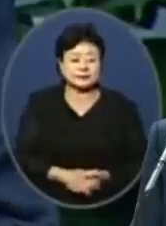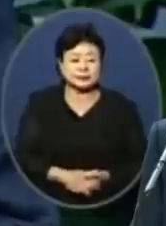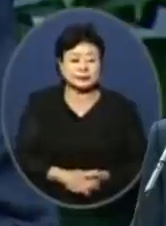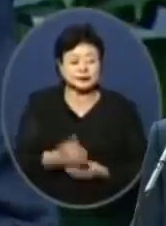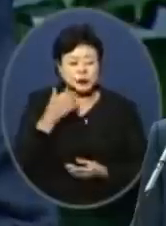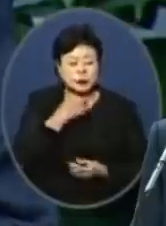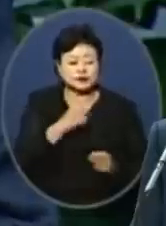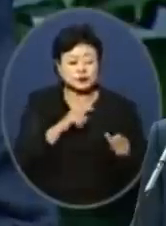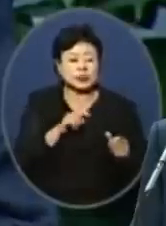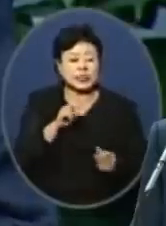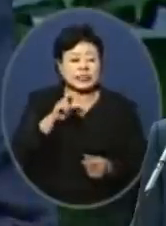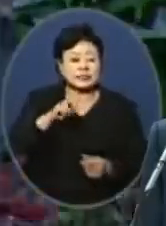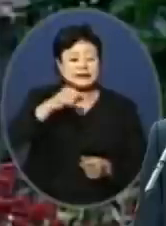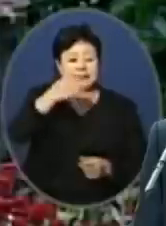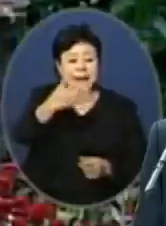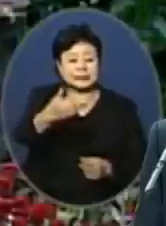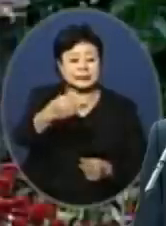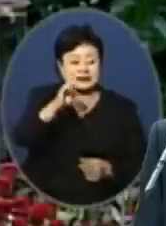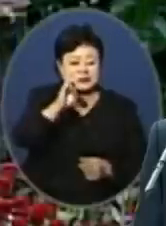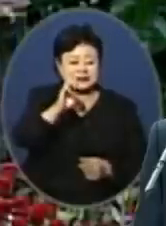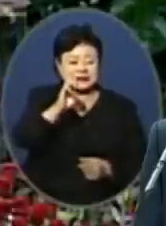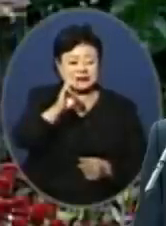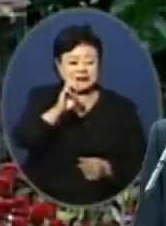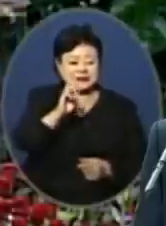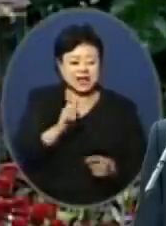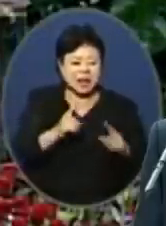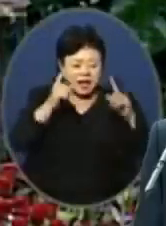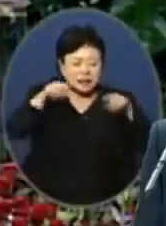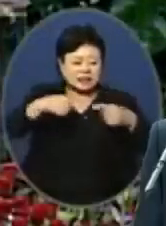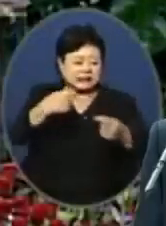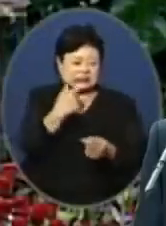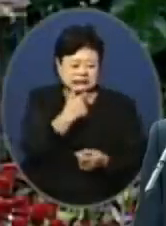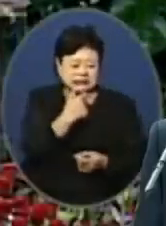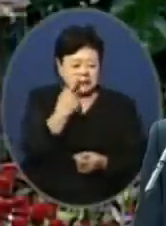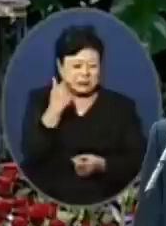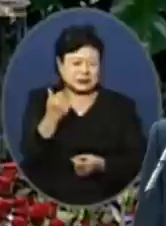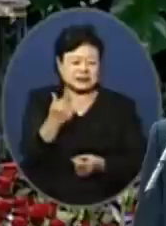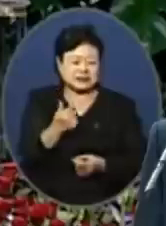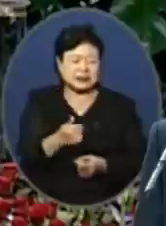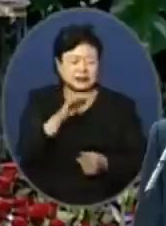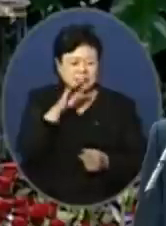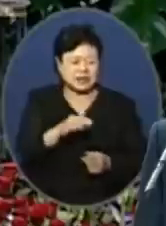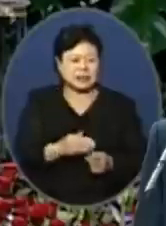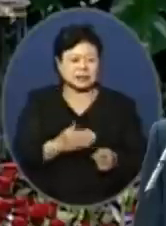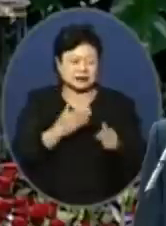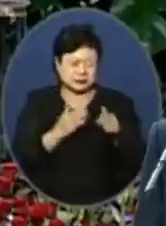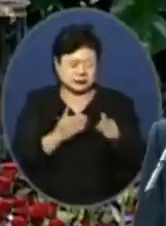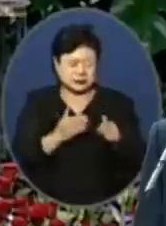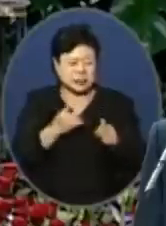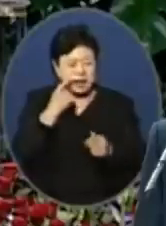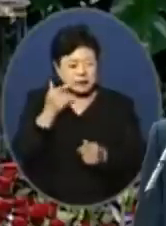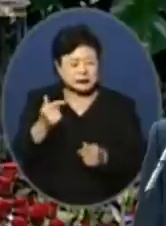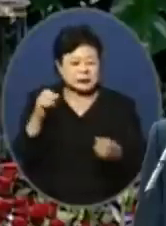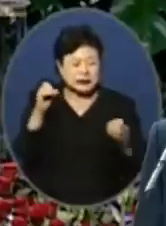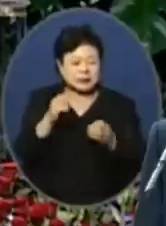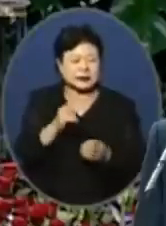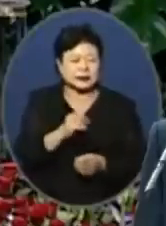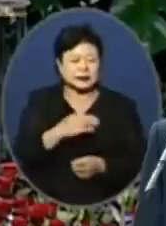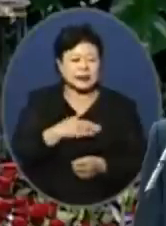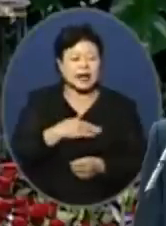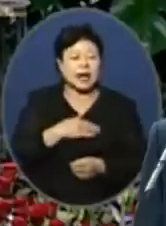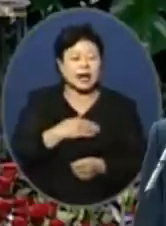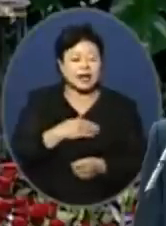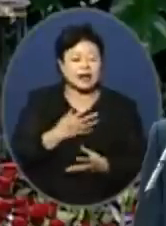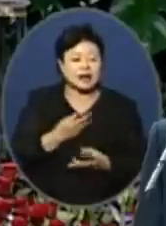누가복음 15장 28절로 30절에 보면 그가 노하여 들어가고자 아니하거늘 아버지가 나와서 구원한대 아버지 대답하여